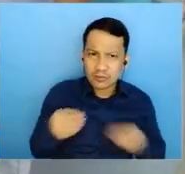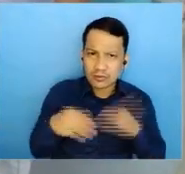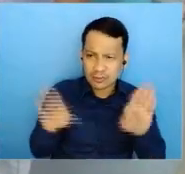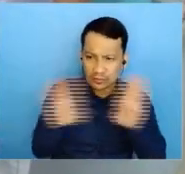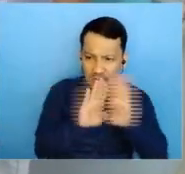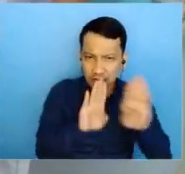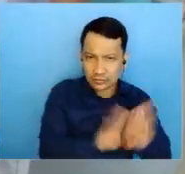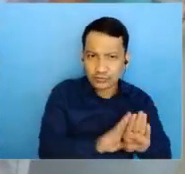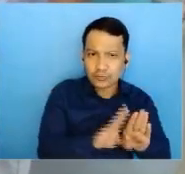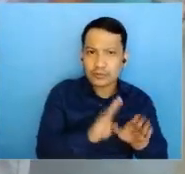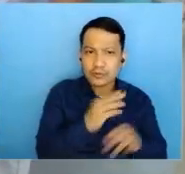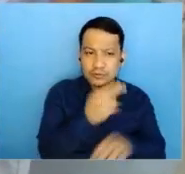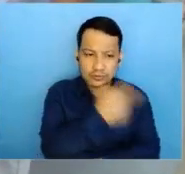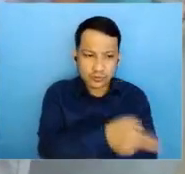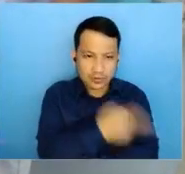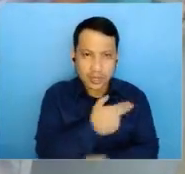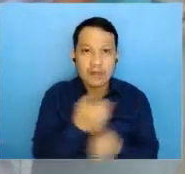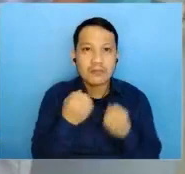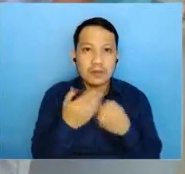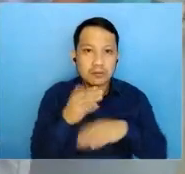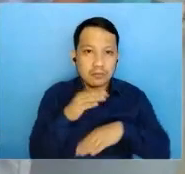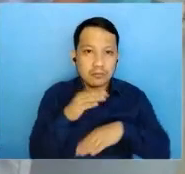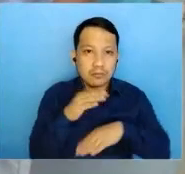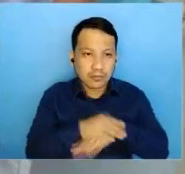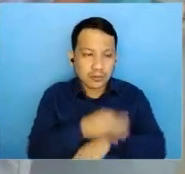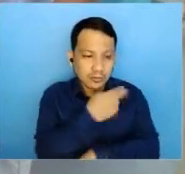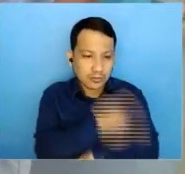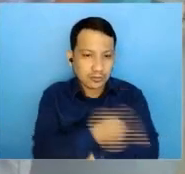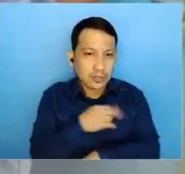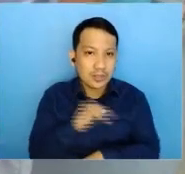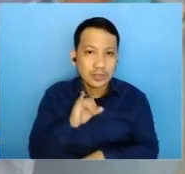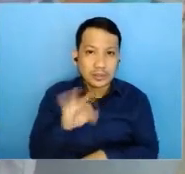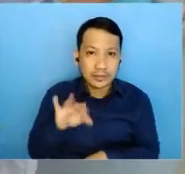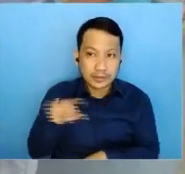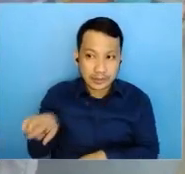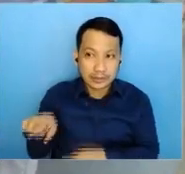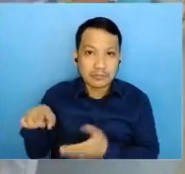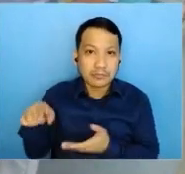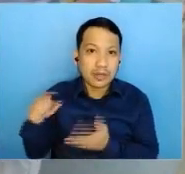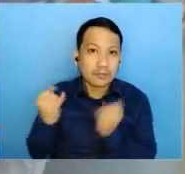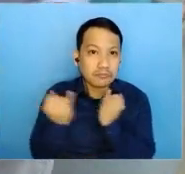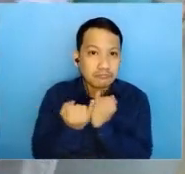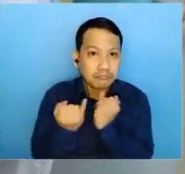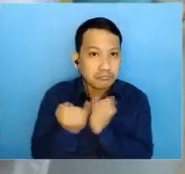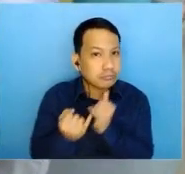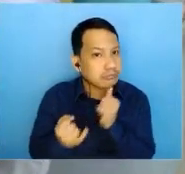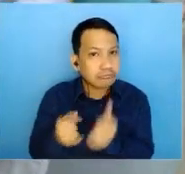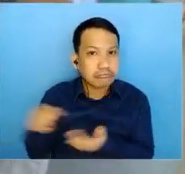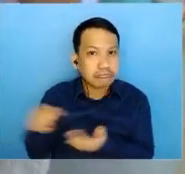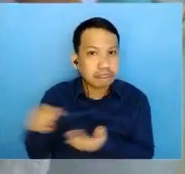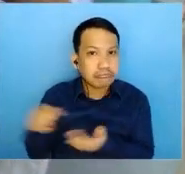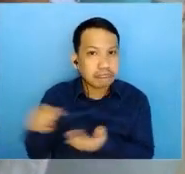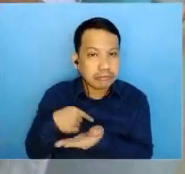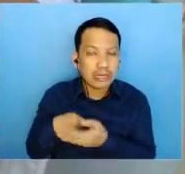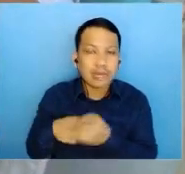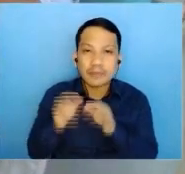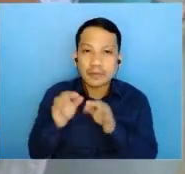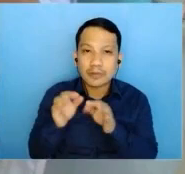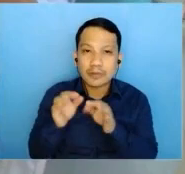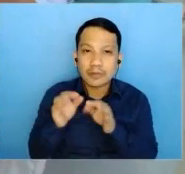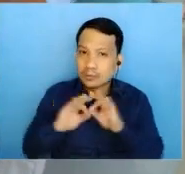marami pang nagbabadyang magsara kung hindi talaga magbabayad itong PhilHealth. Yes, at kailangan nga talaga na ito pagtunan ng pansin